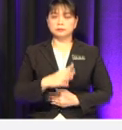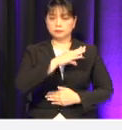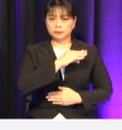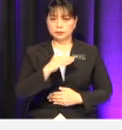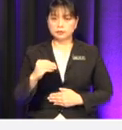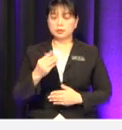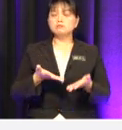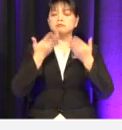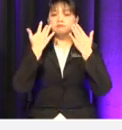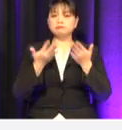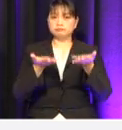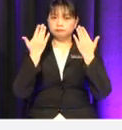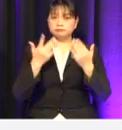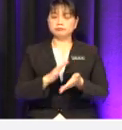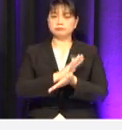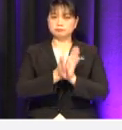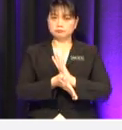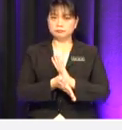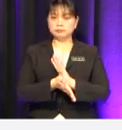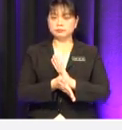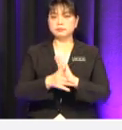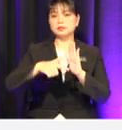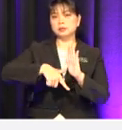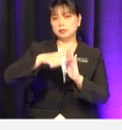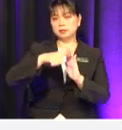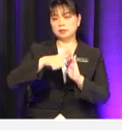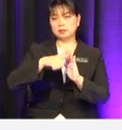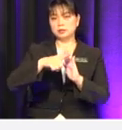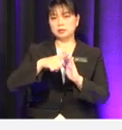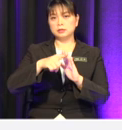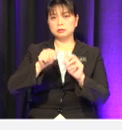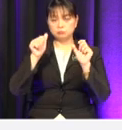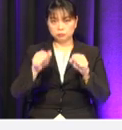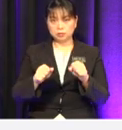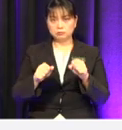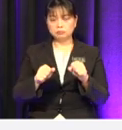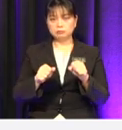pernafasan jadi dia lebih henti Memang boleh menyebabkan